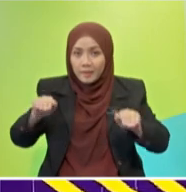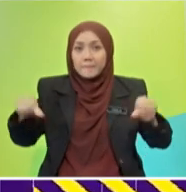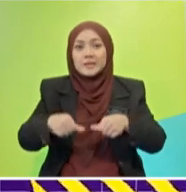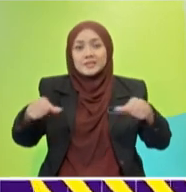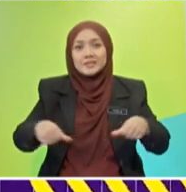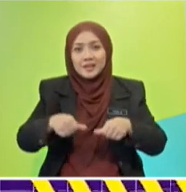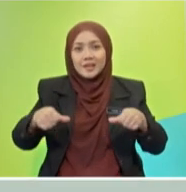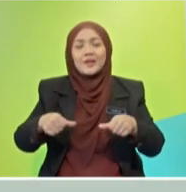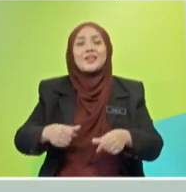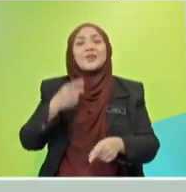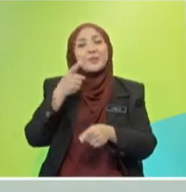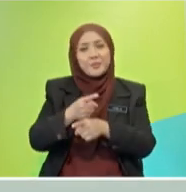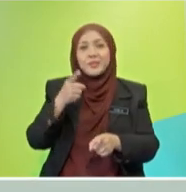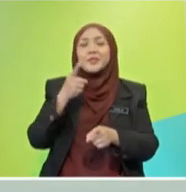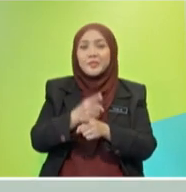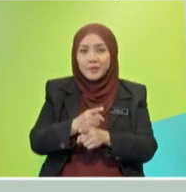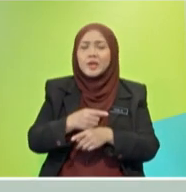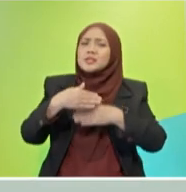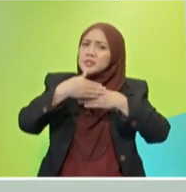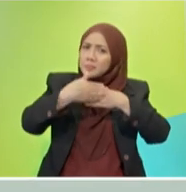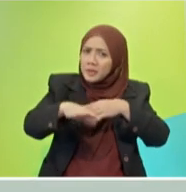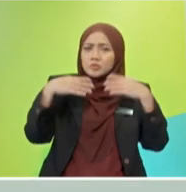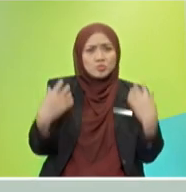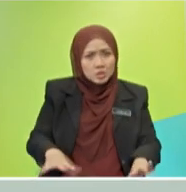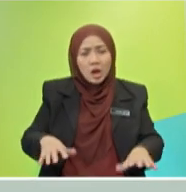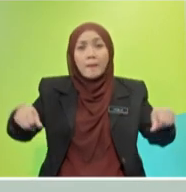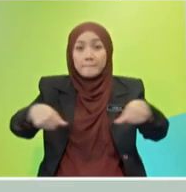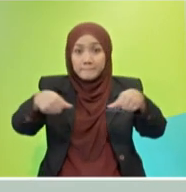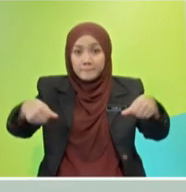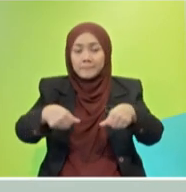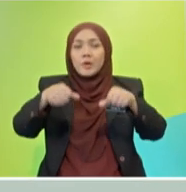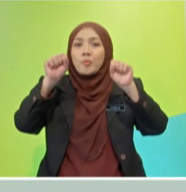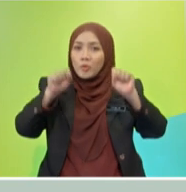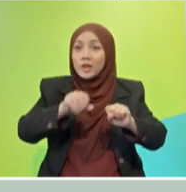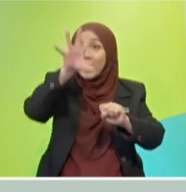ya betul selepas masa baru kita beli tua ya rambutan